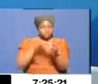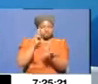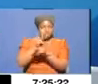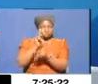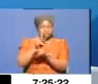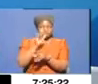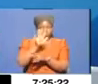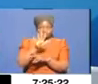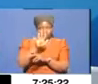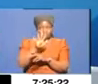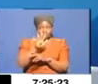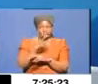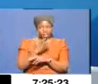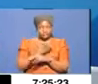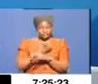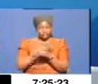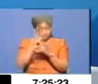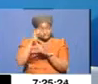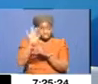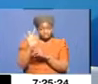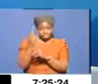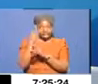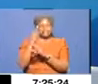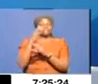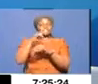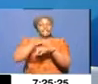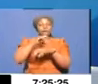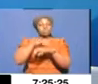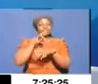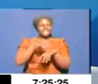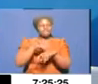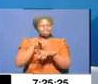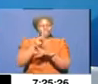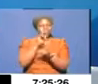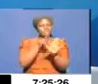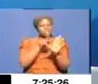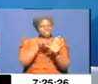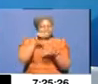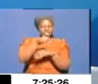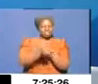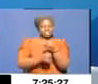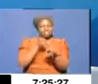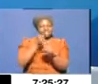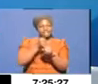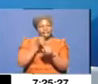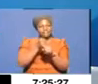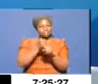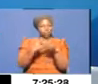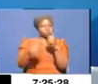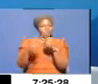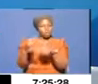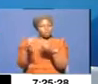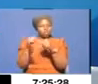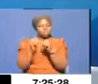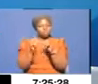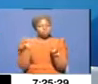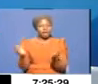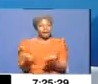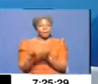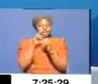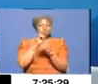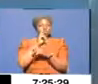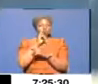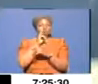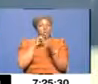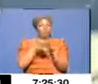London, qua mare a tatu fulilizo atakapu shiriki kwenye makale ya mwaka huu ya takawendaliwa kesho nchini Uingereza. Koskei ata